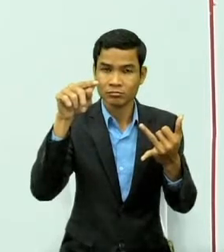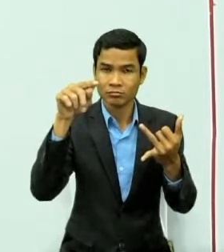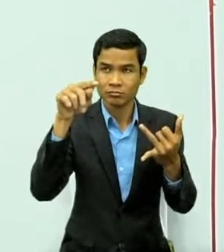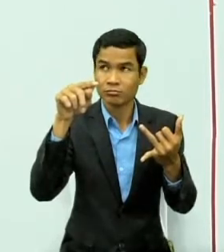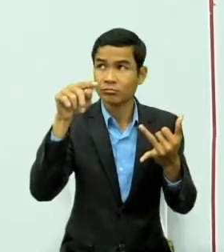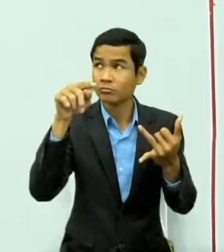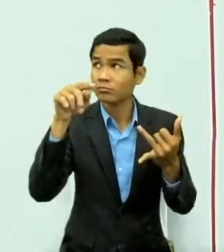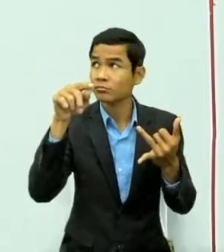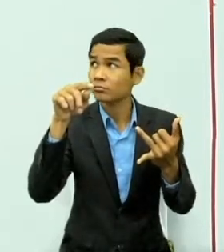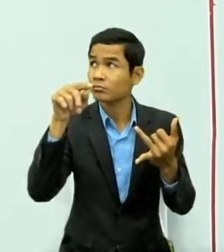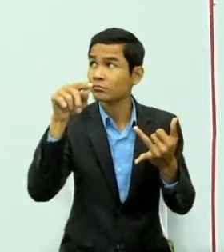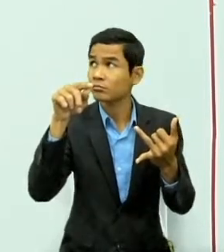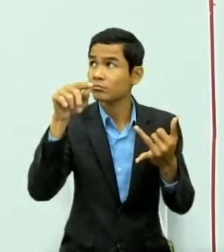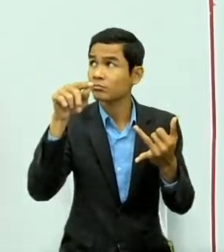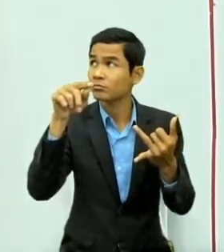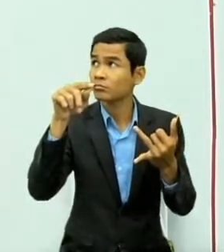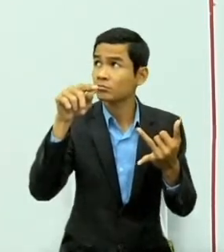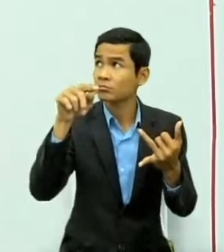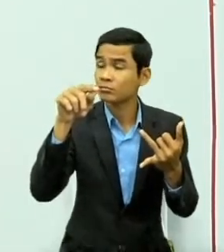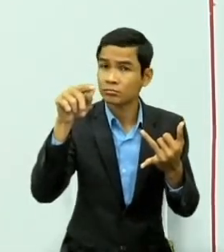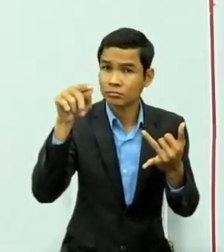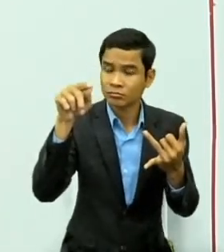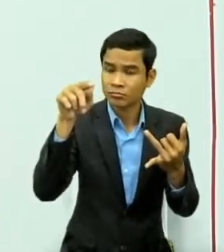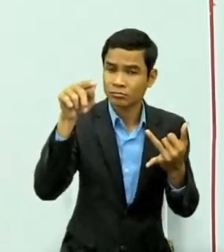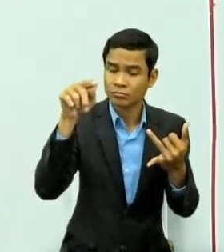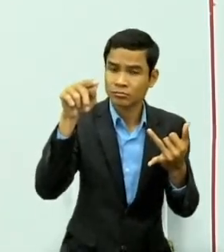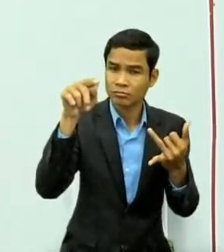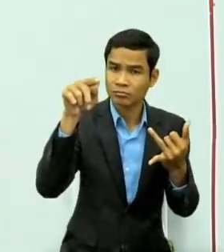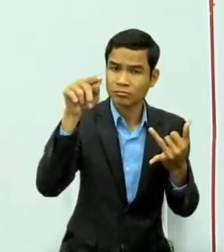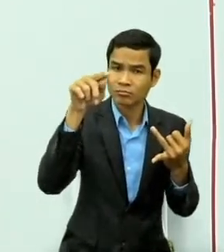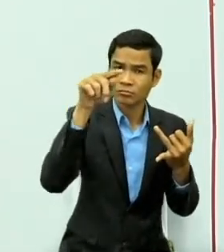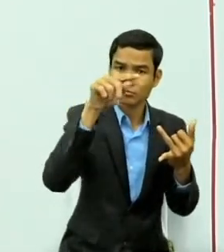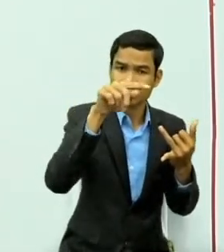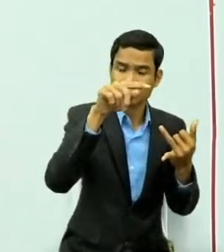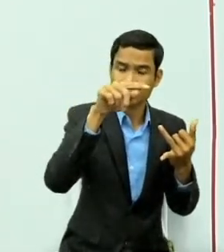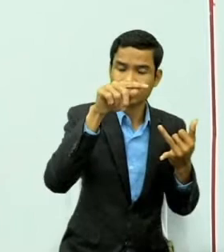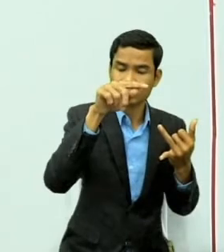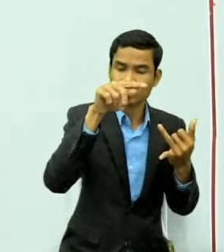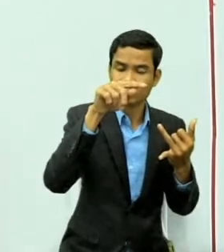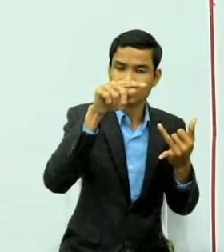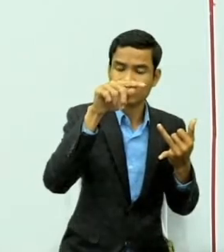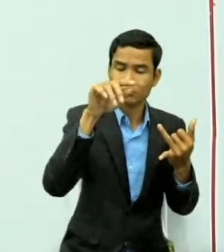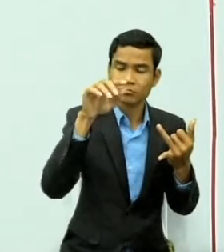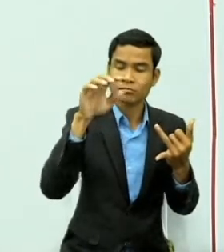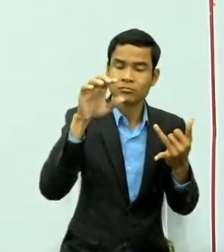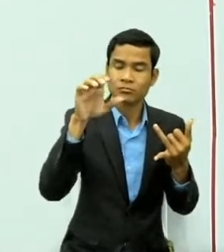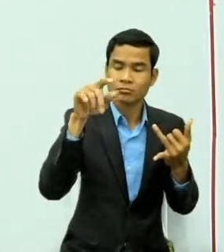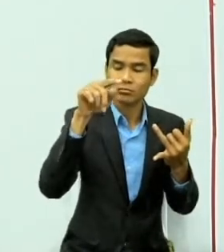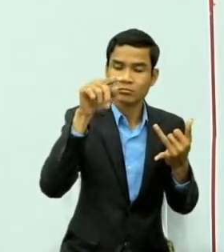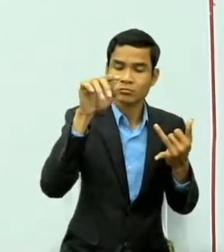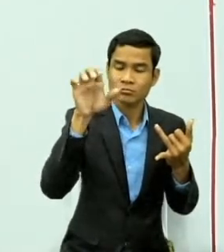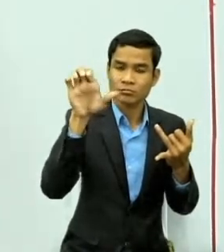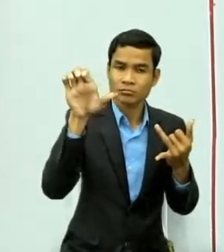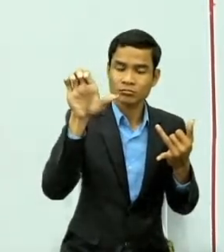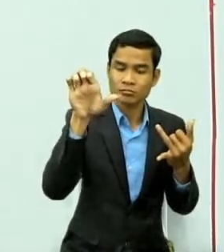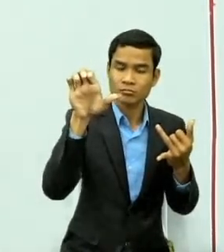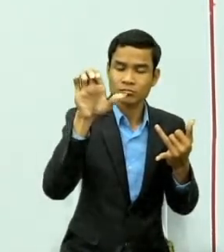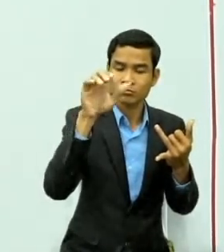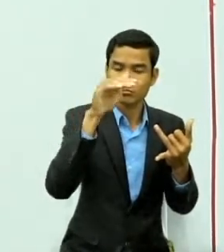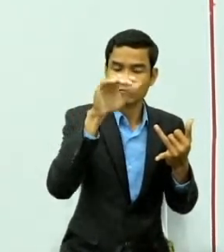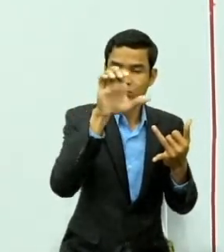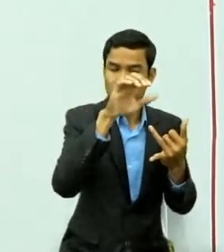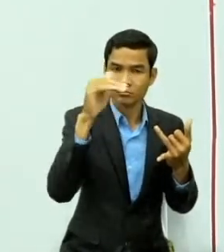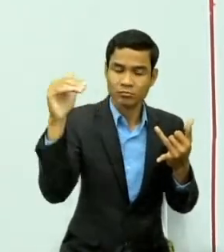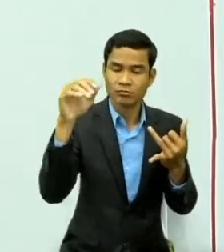7ចាកោងផ្កាប់មួយទៀតគឺពីឆ្វេងទៅស្ដាំចលនាទី